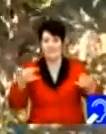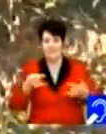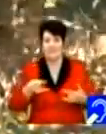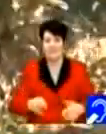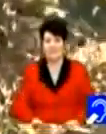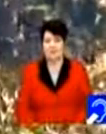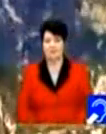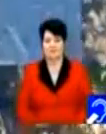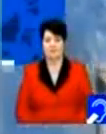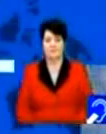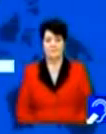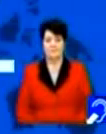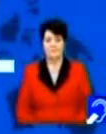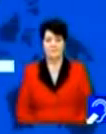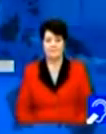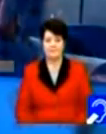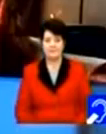Telejurnal.